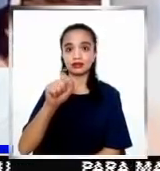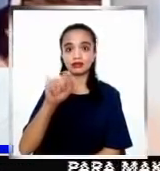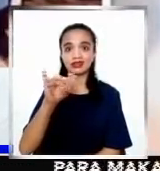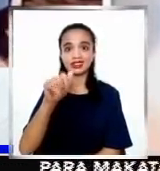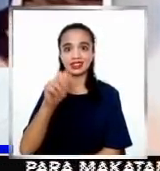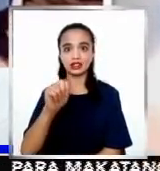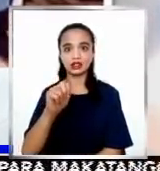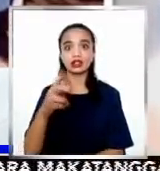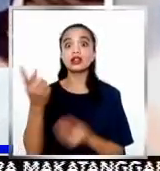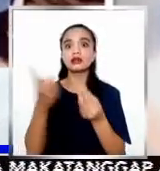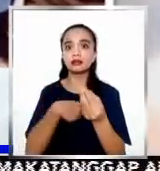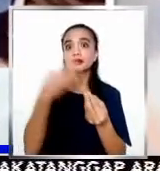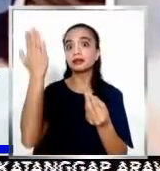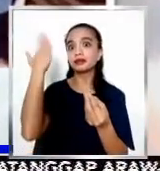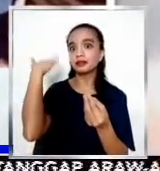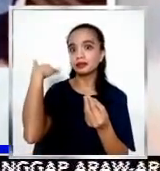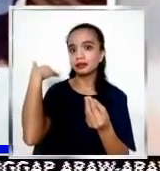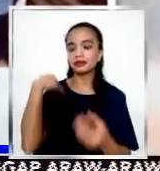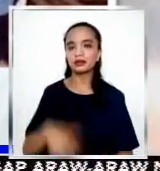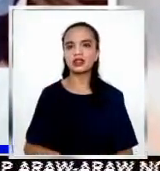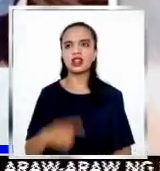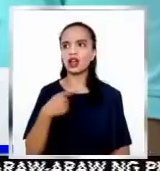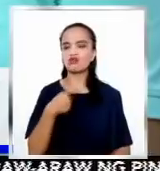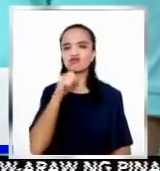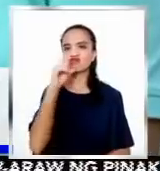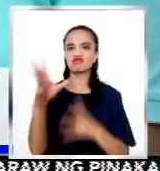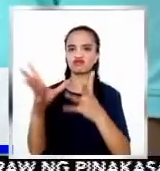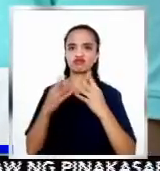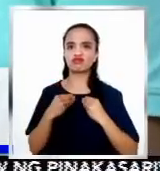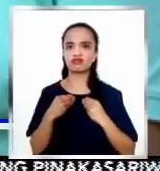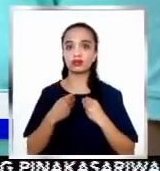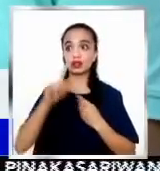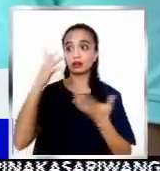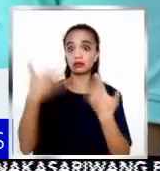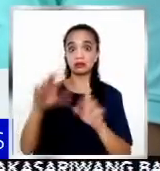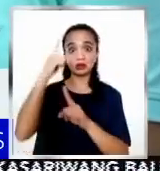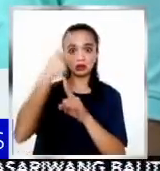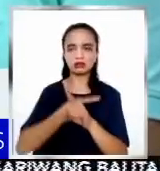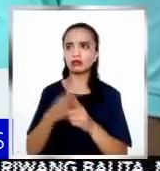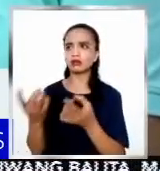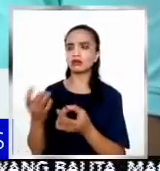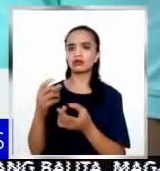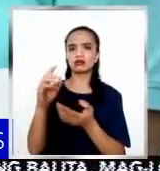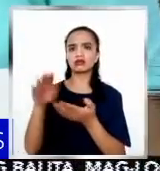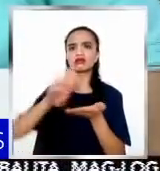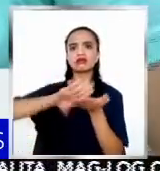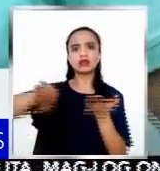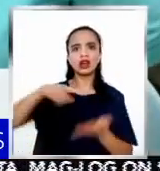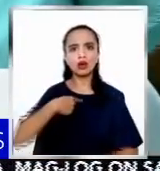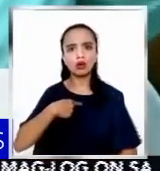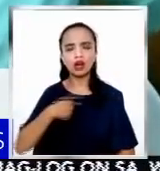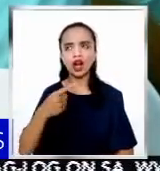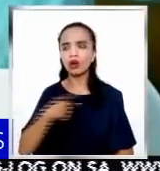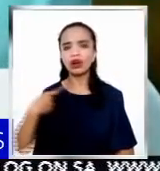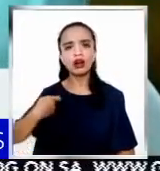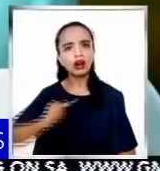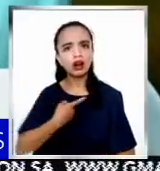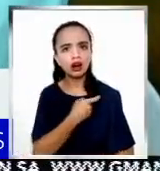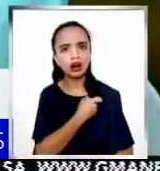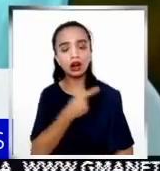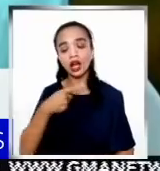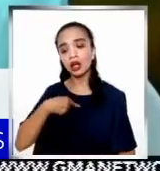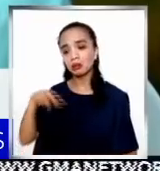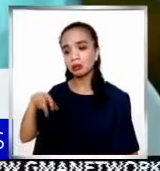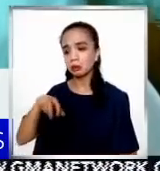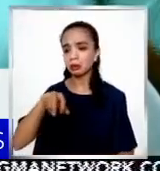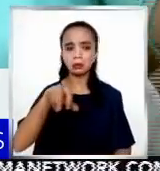80? Na-reject ako after 1 month. Na-reject ako. So masamang-masama ang loob ko. So naglalakad-lakad ako dito.